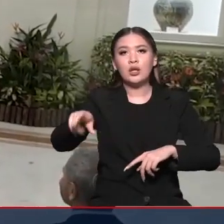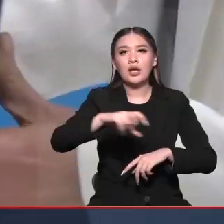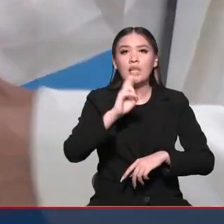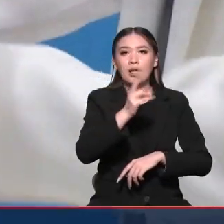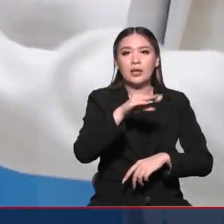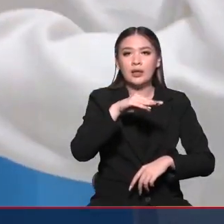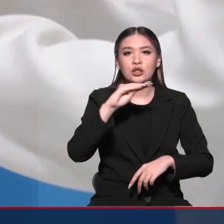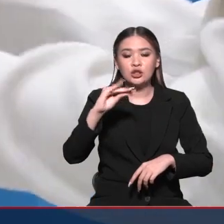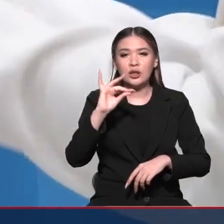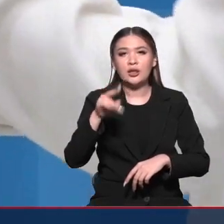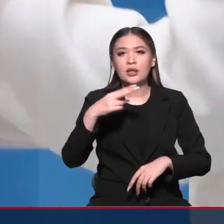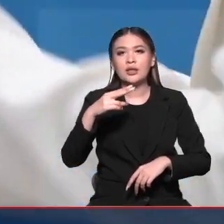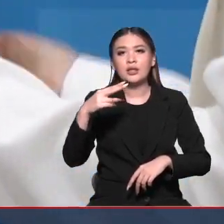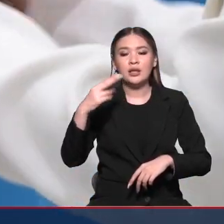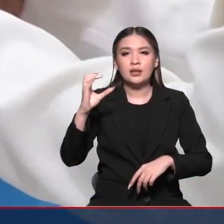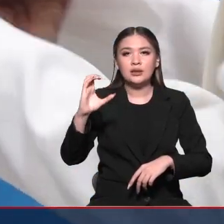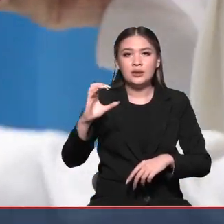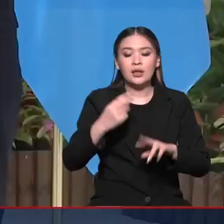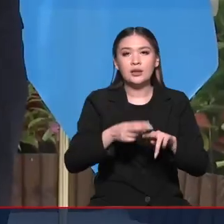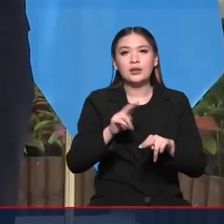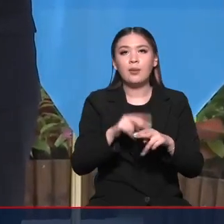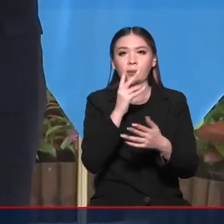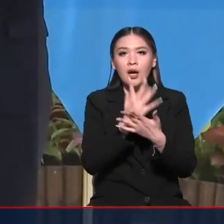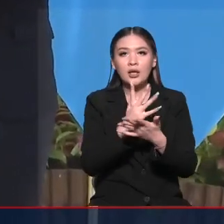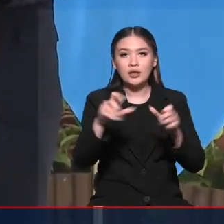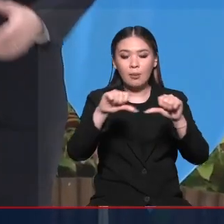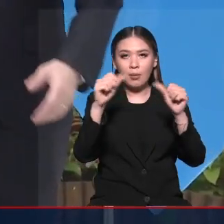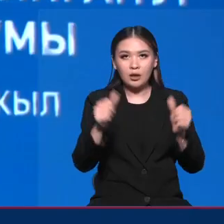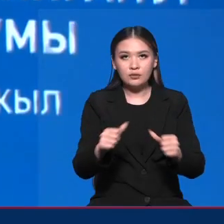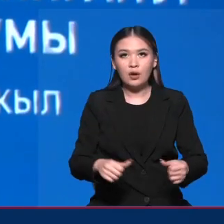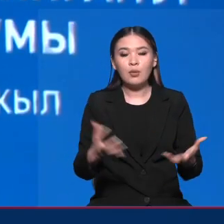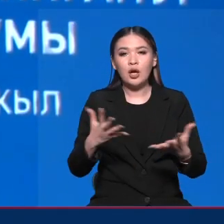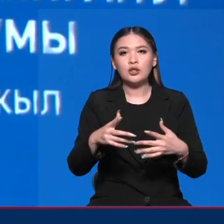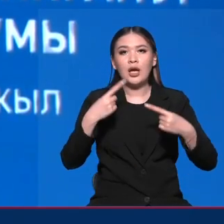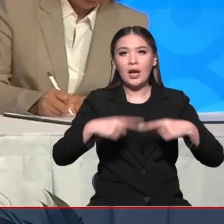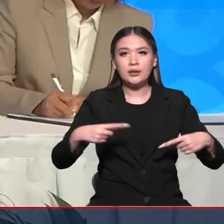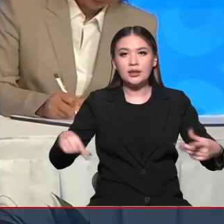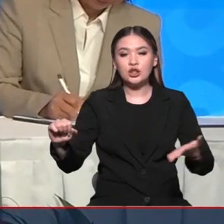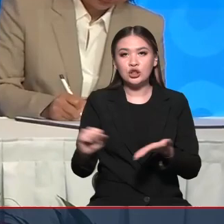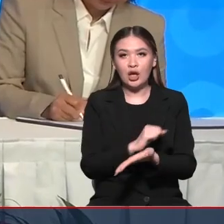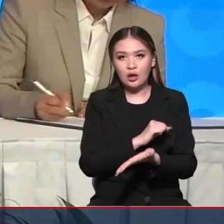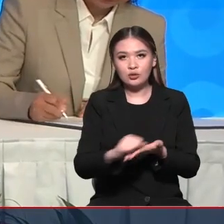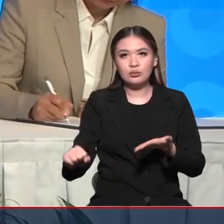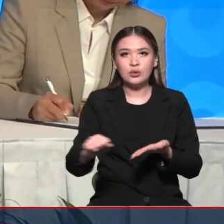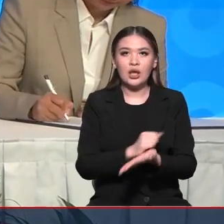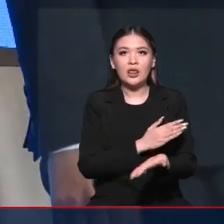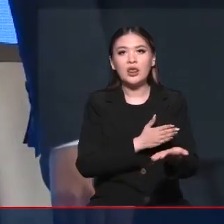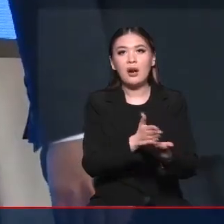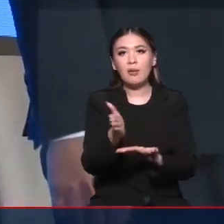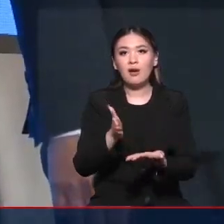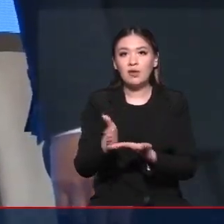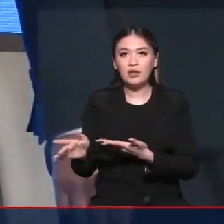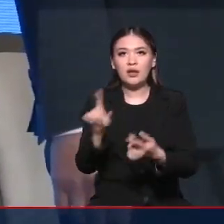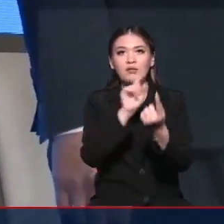и Global DTC, обеспечивающая единую цифровую платформу, а также различные документы в перспективных направлениях.